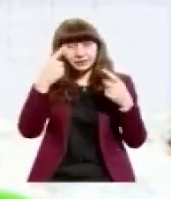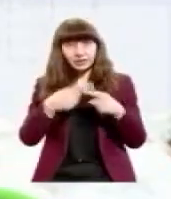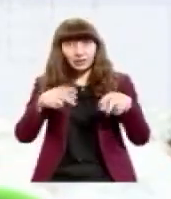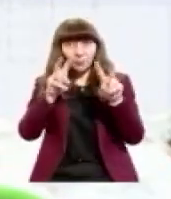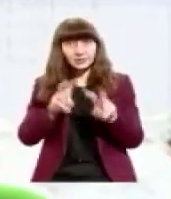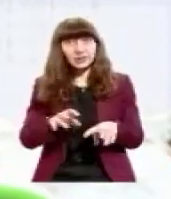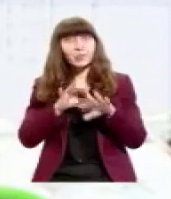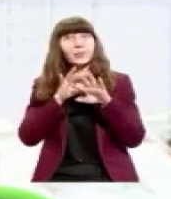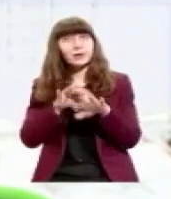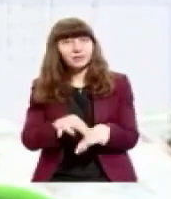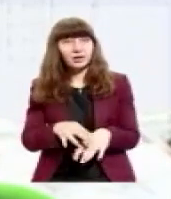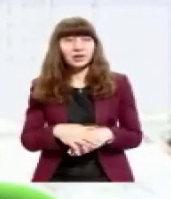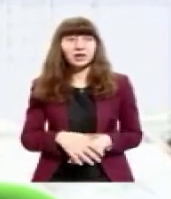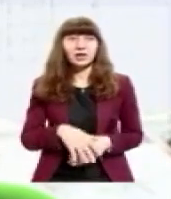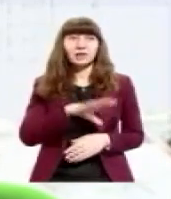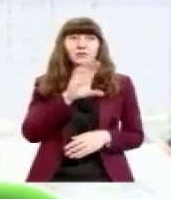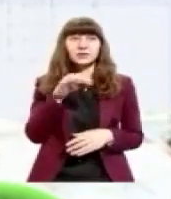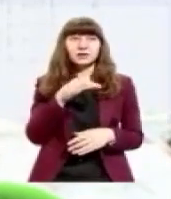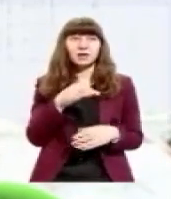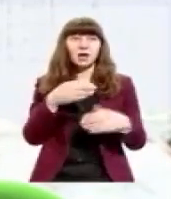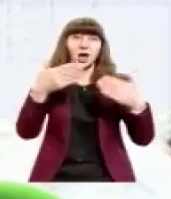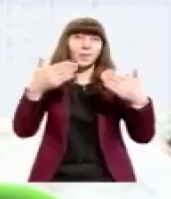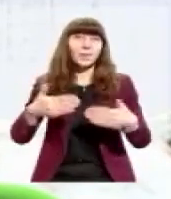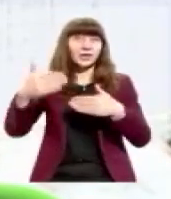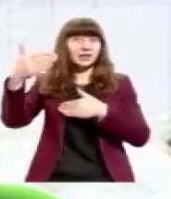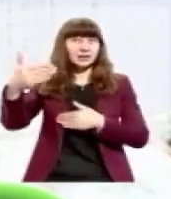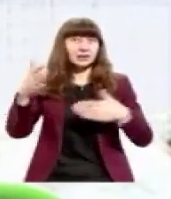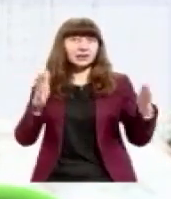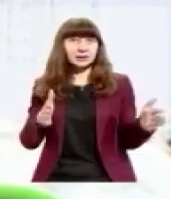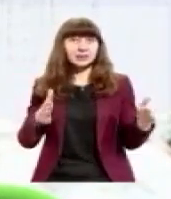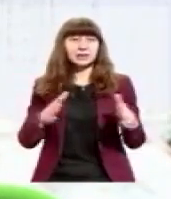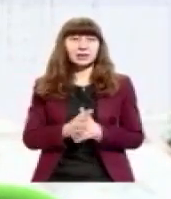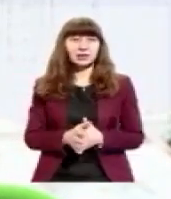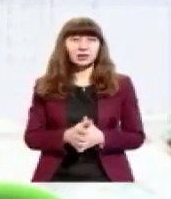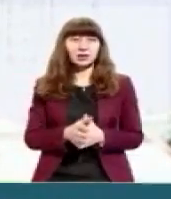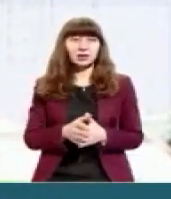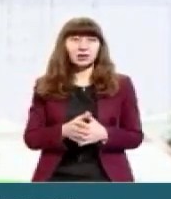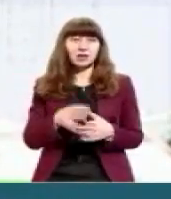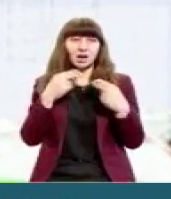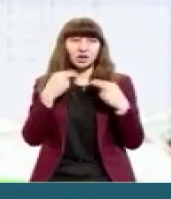Техобследование перед проектом делали. Все ответственные конструкции, плиты, стены, они...